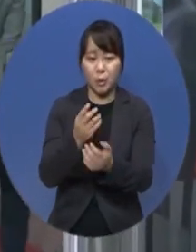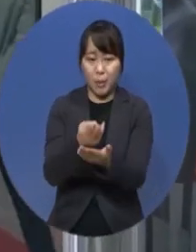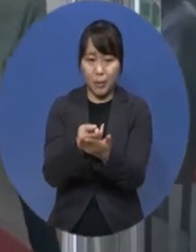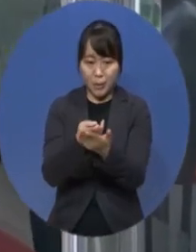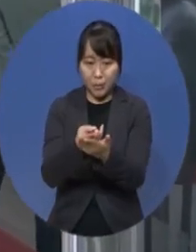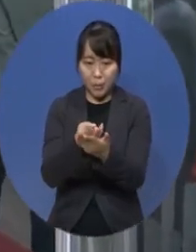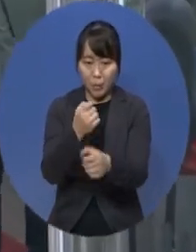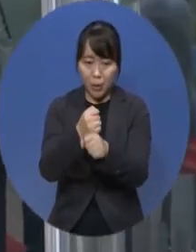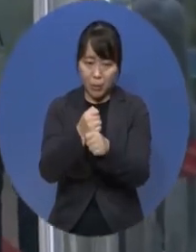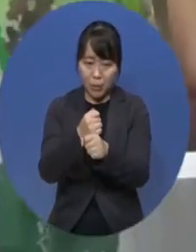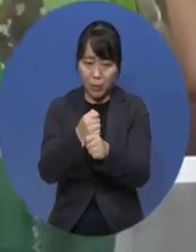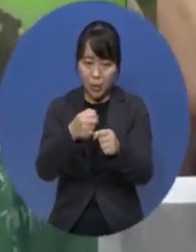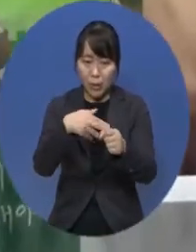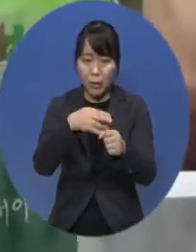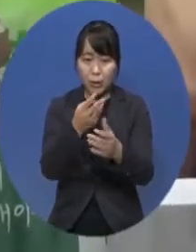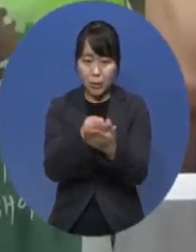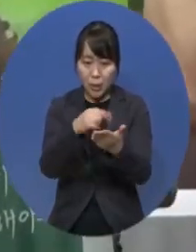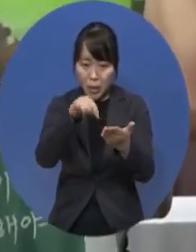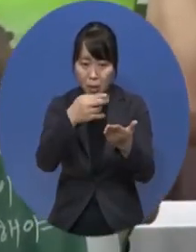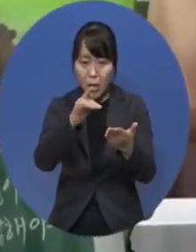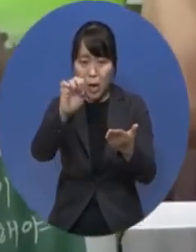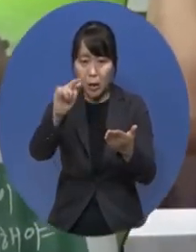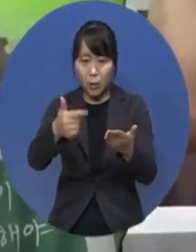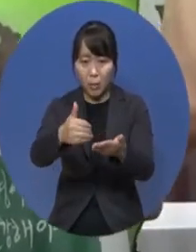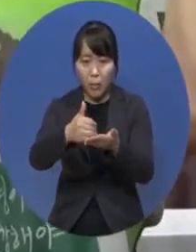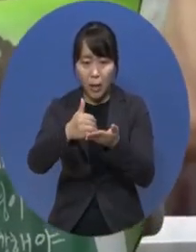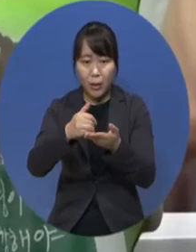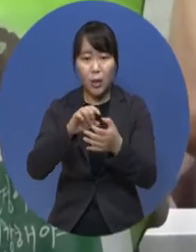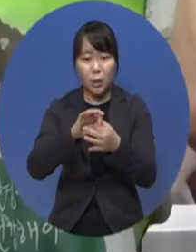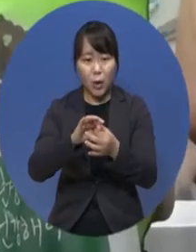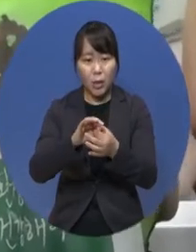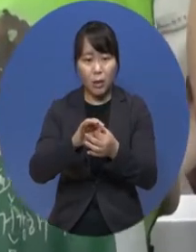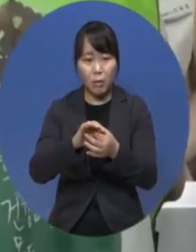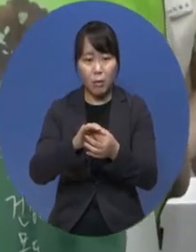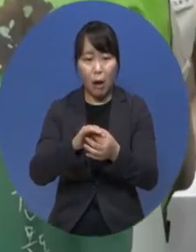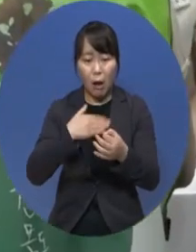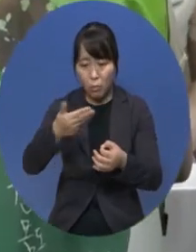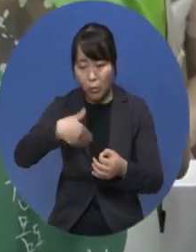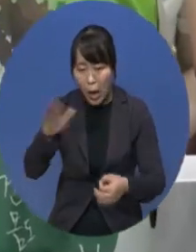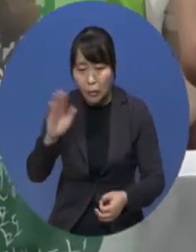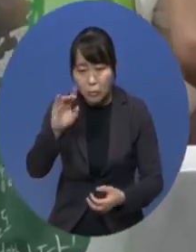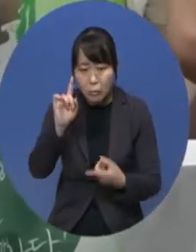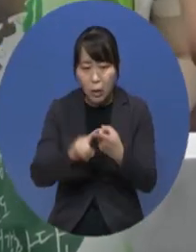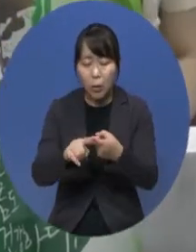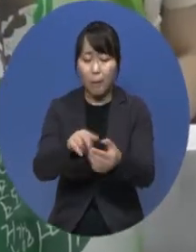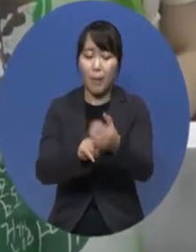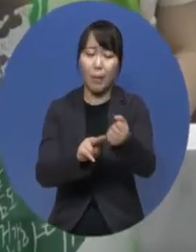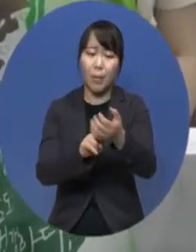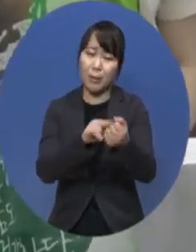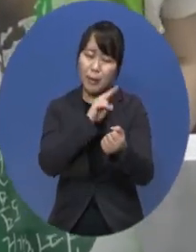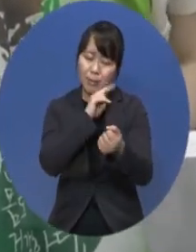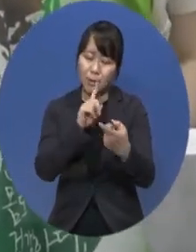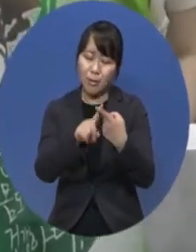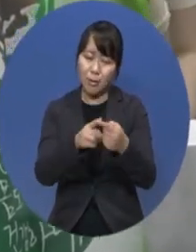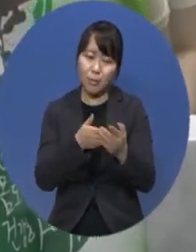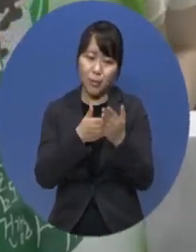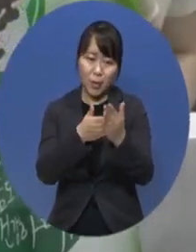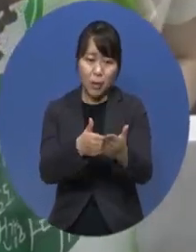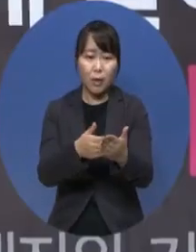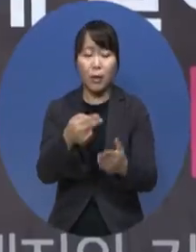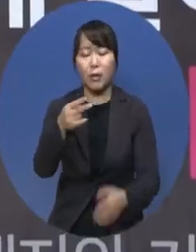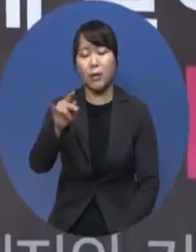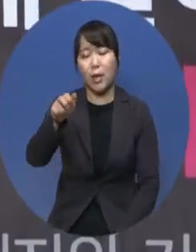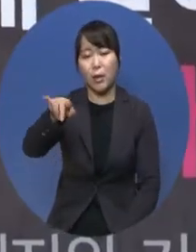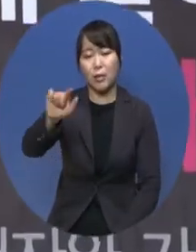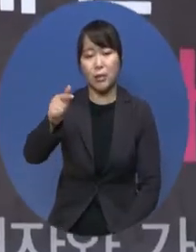제작하고 침대에서 라돈이 방출된다는 사실을 알리지 않은 채 판매한 혐의로 고소된 대진